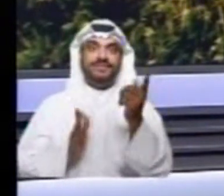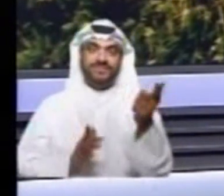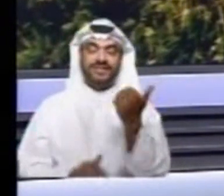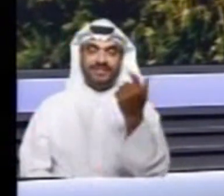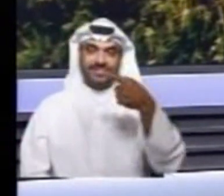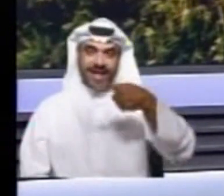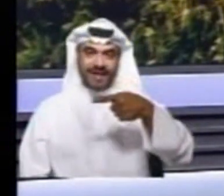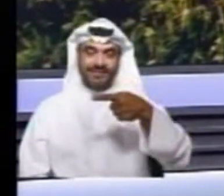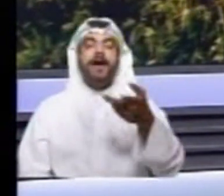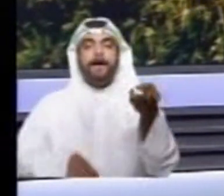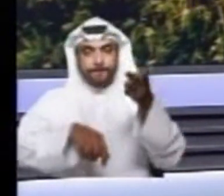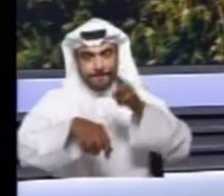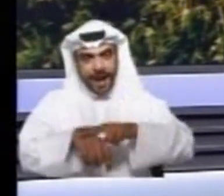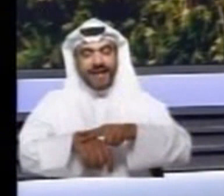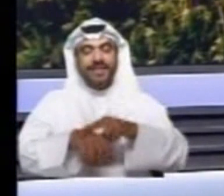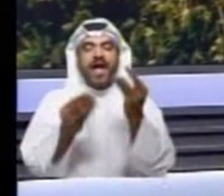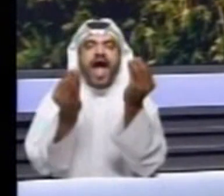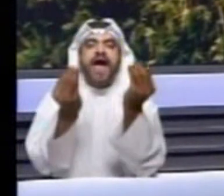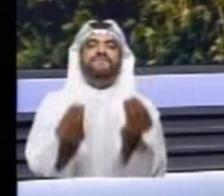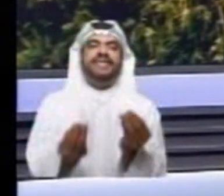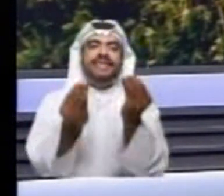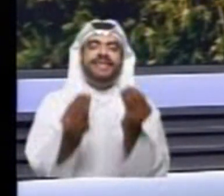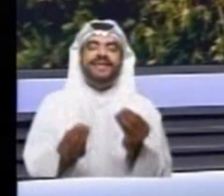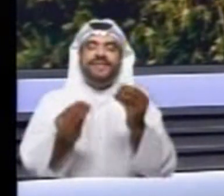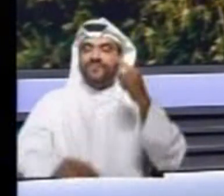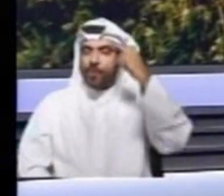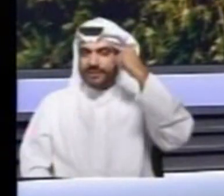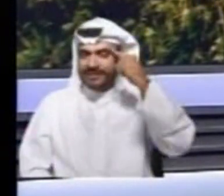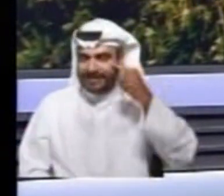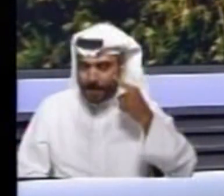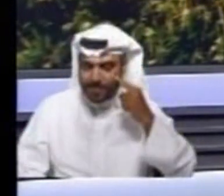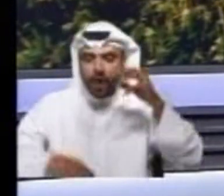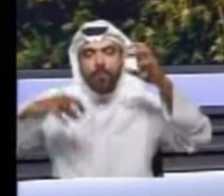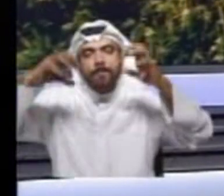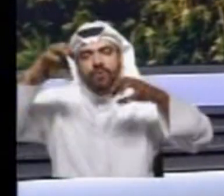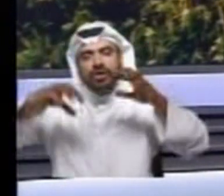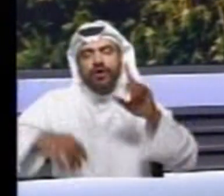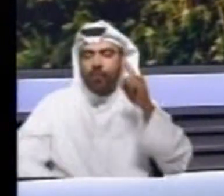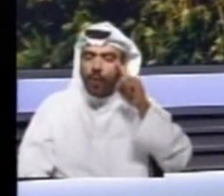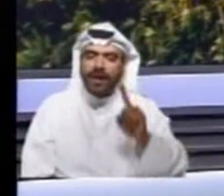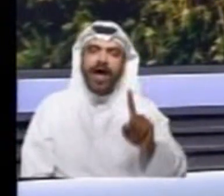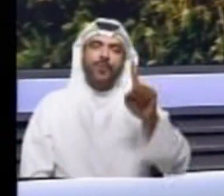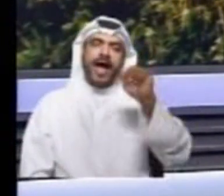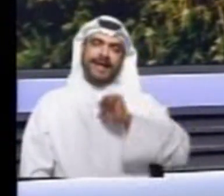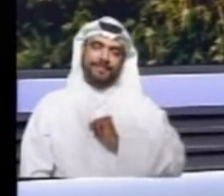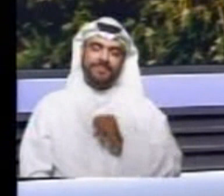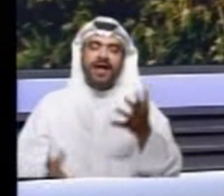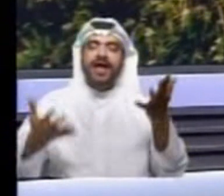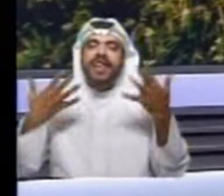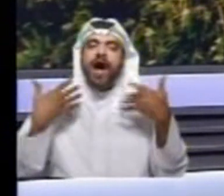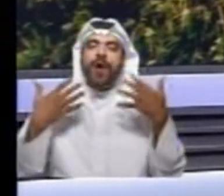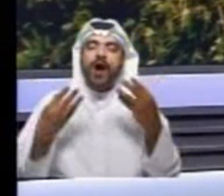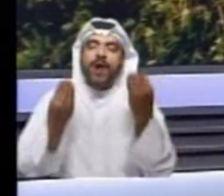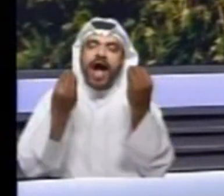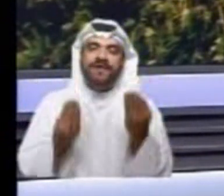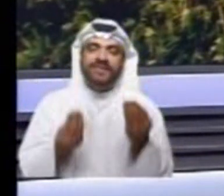الغربي، وتتراجع أيضا فرص المطر الخفيف اللي موجود ويانا في يوم السبت مع عبور السحب بين الحين والآخر. سرعة الرياح راح تكون خفيفة إلى معتدلة من 10